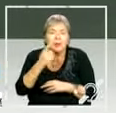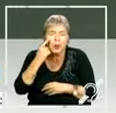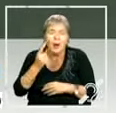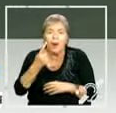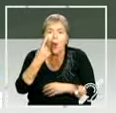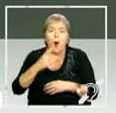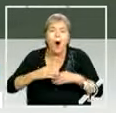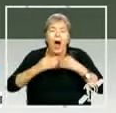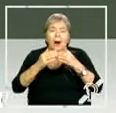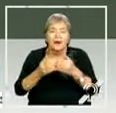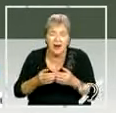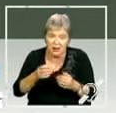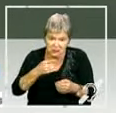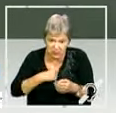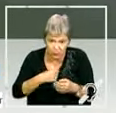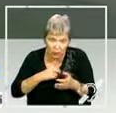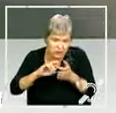o amânare pentru a și putea pregăti apărarea